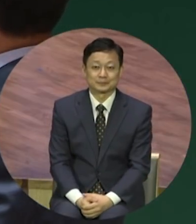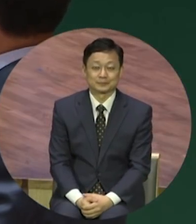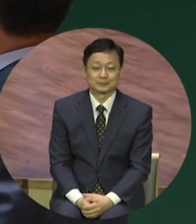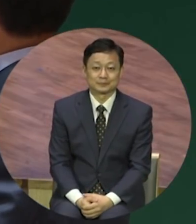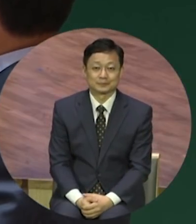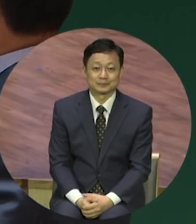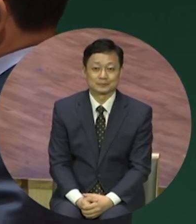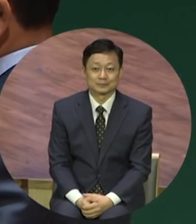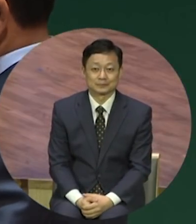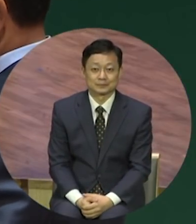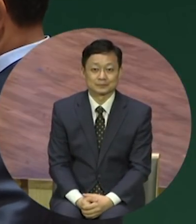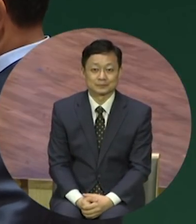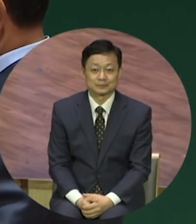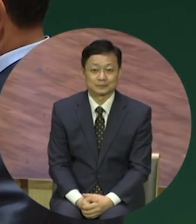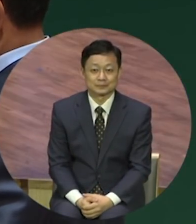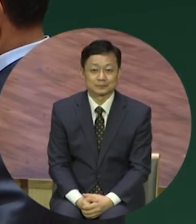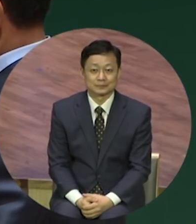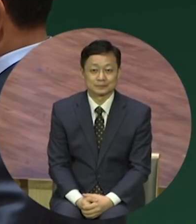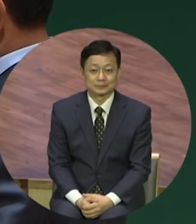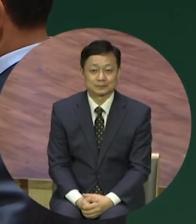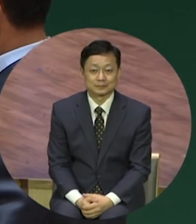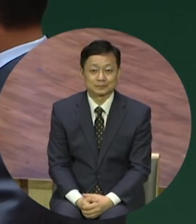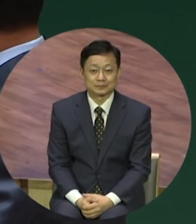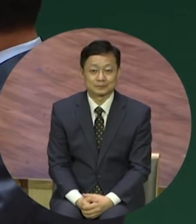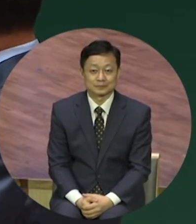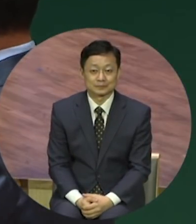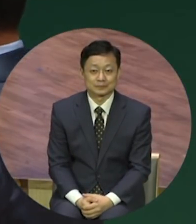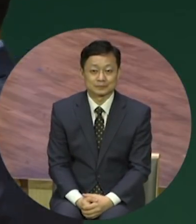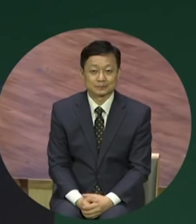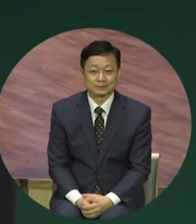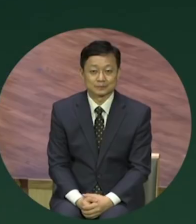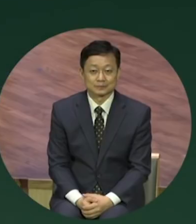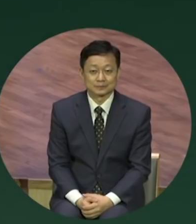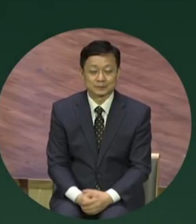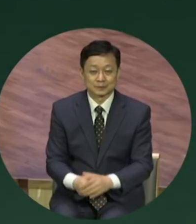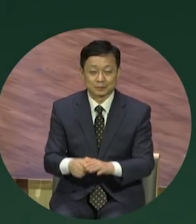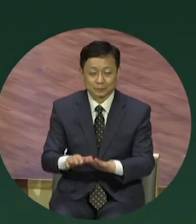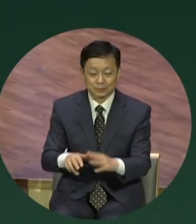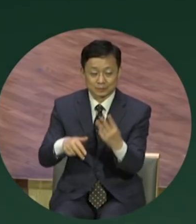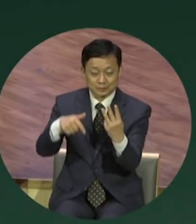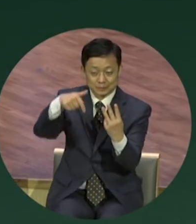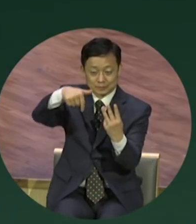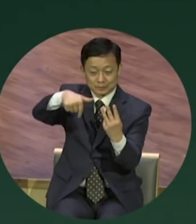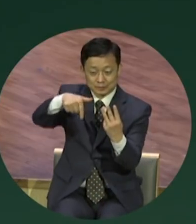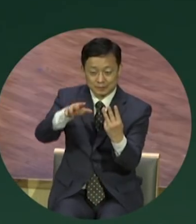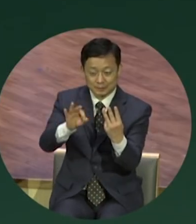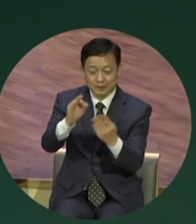of prayer. 오늘 우리 세 번째 강의입니다. And the third lecture today.